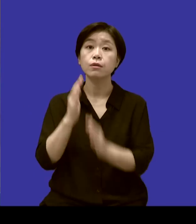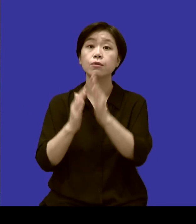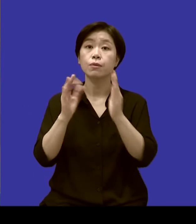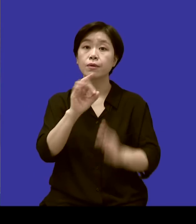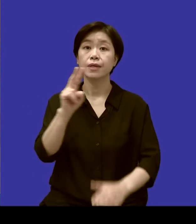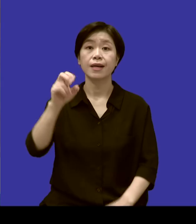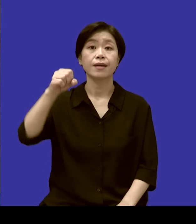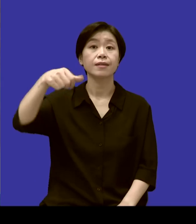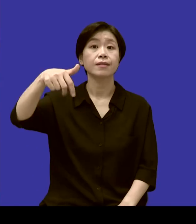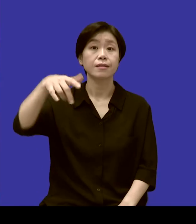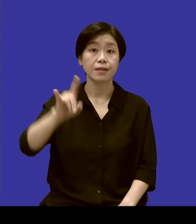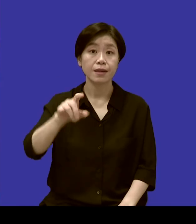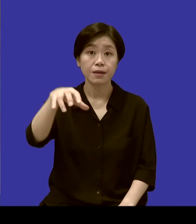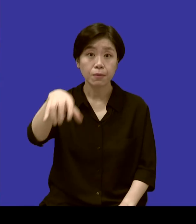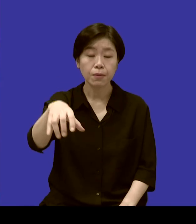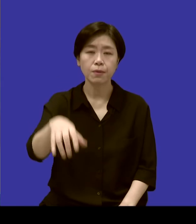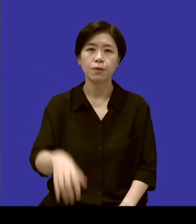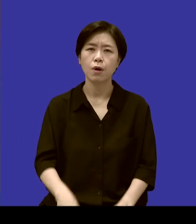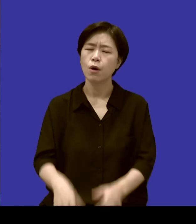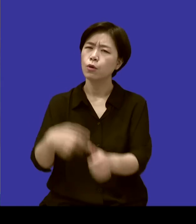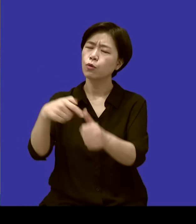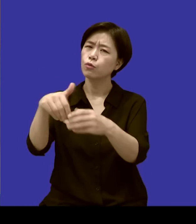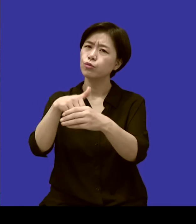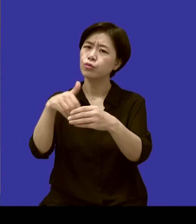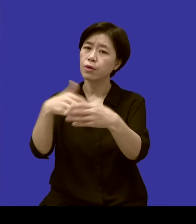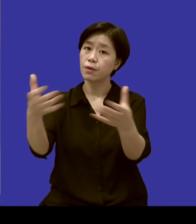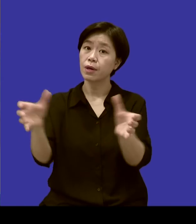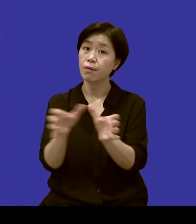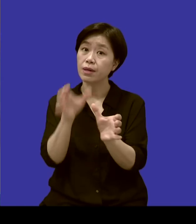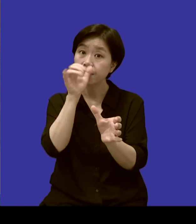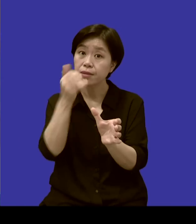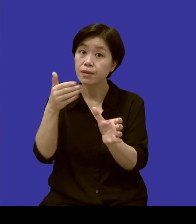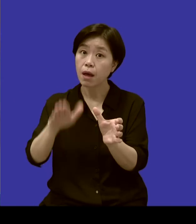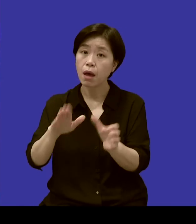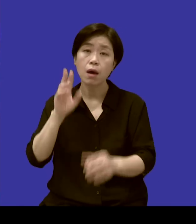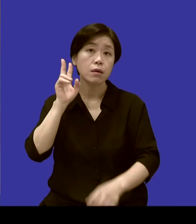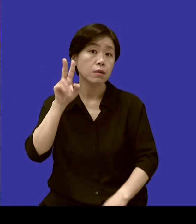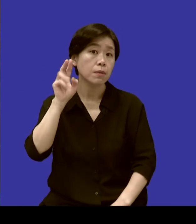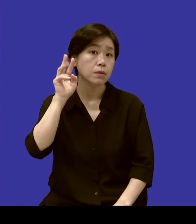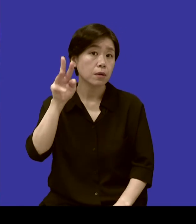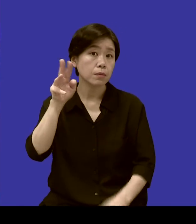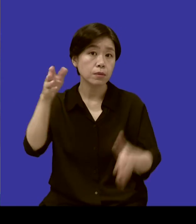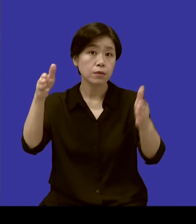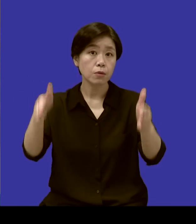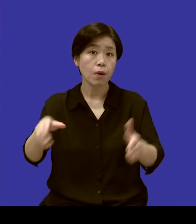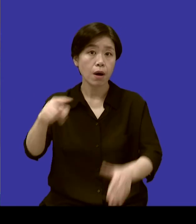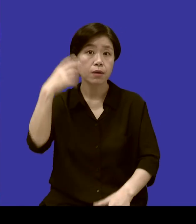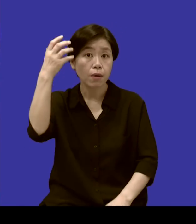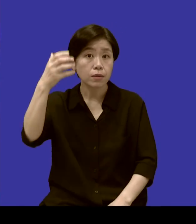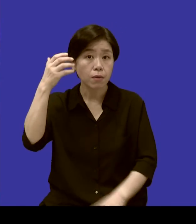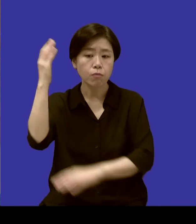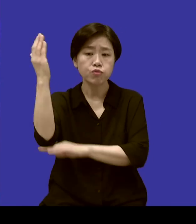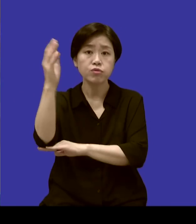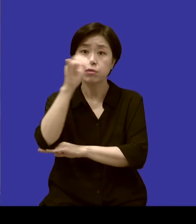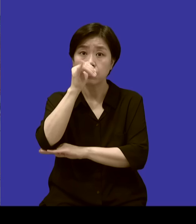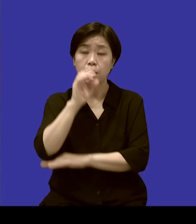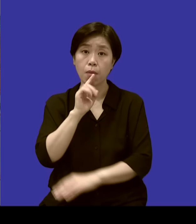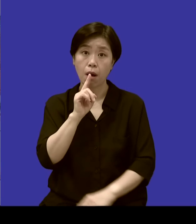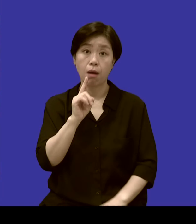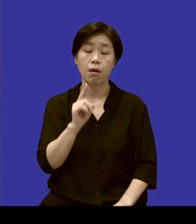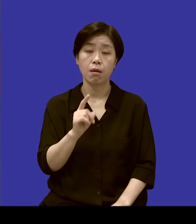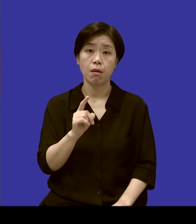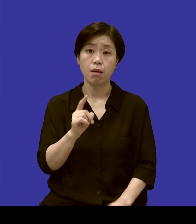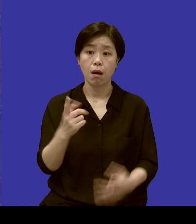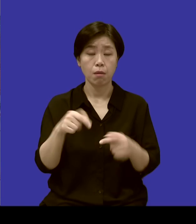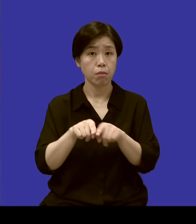데가 있었는데 예. 거기서 이제는 영성 세미나를 한대요. 2박 3일을. 예. 그래서 저보고 거기를 가자는 거예요. 그래서